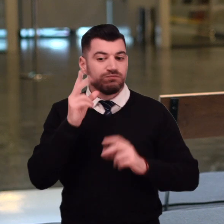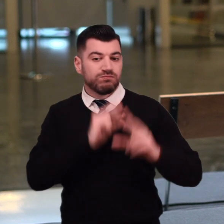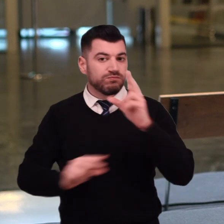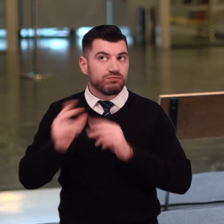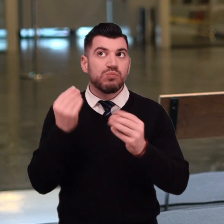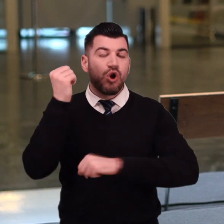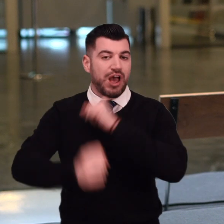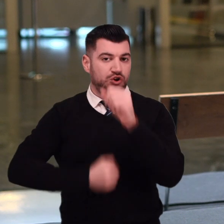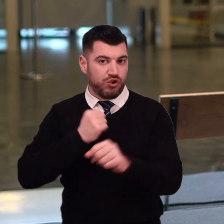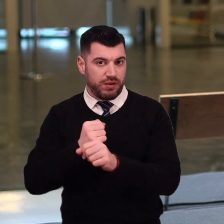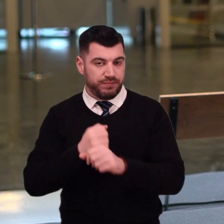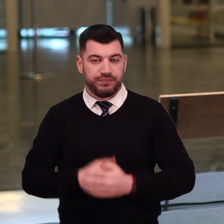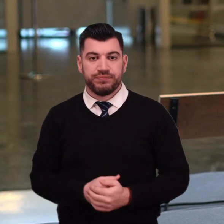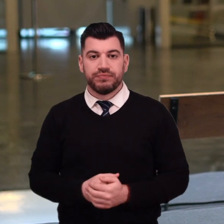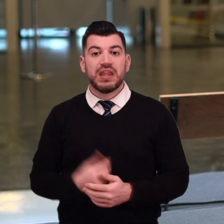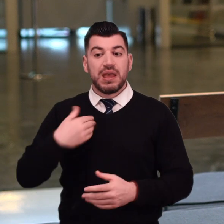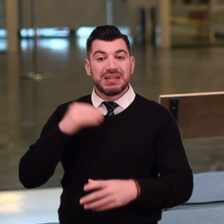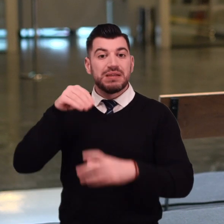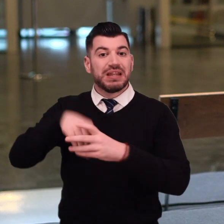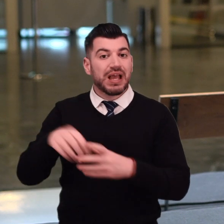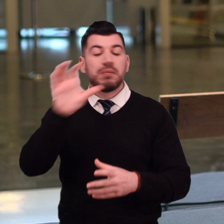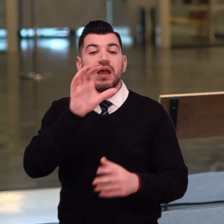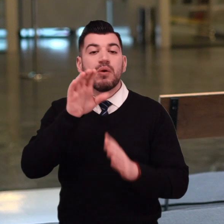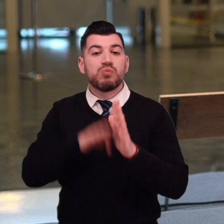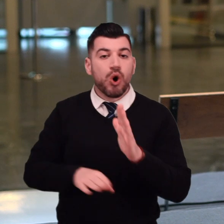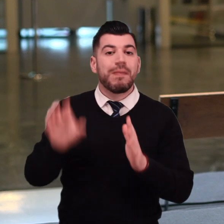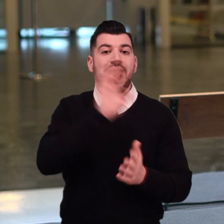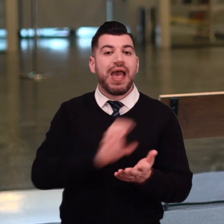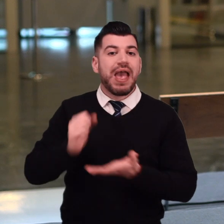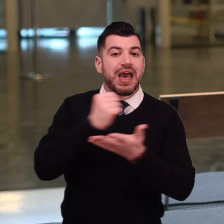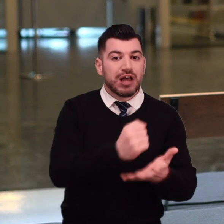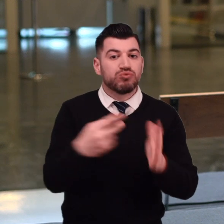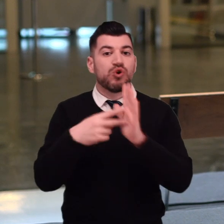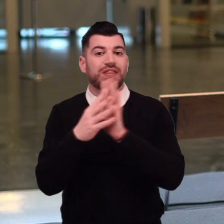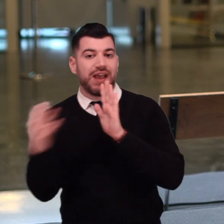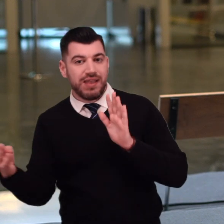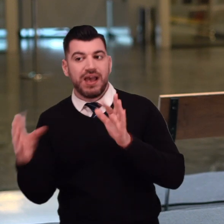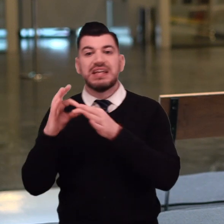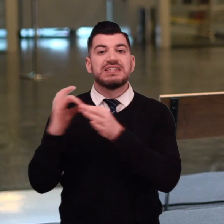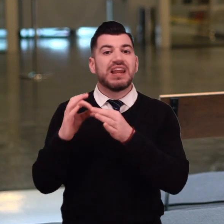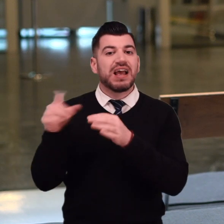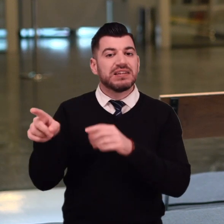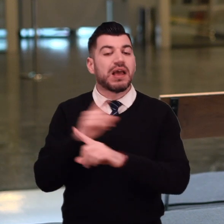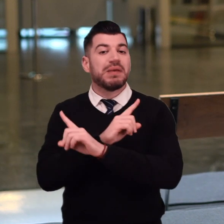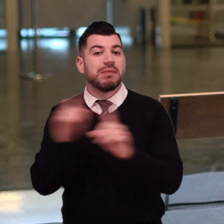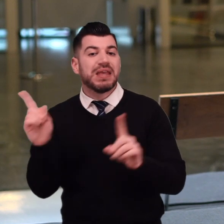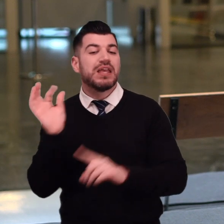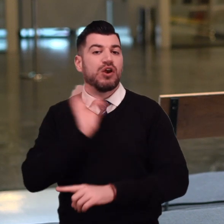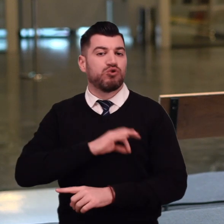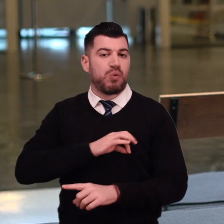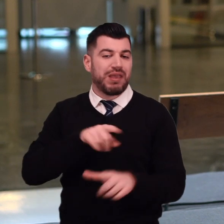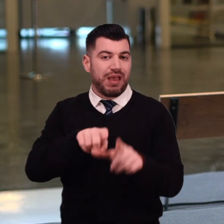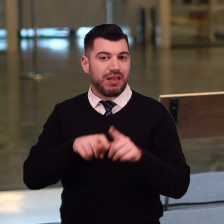χρόνια. Η συμμετοχή μας στο πρόγραμμα Εράσμους από το 2019, η συνεργασία μας με την αστική μη